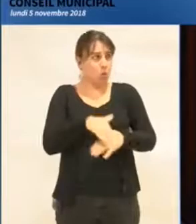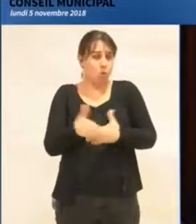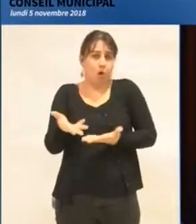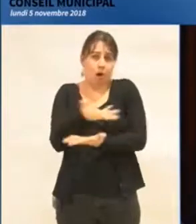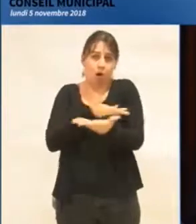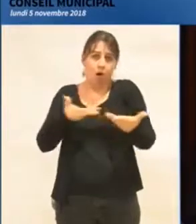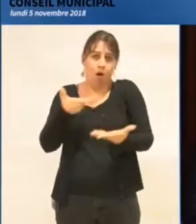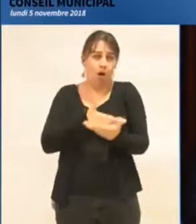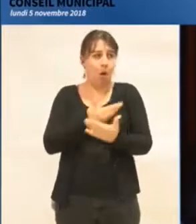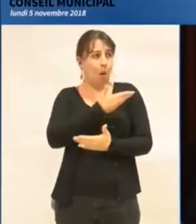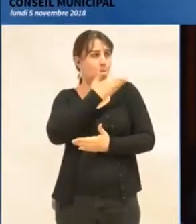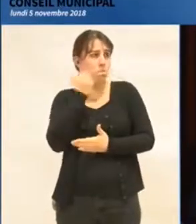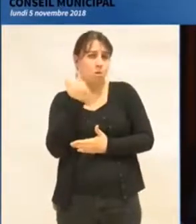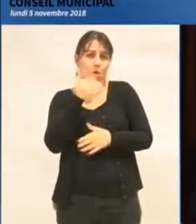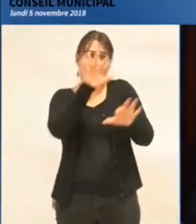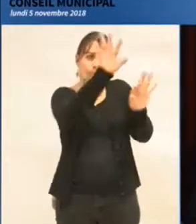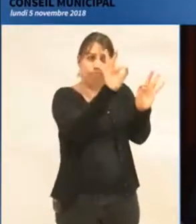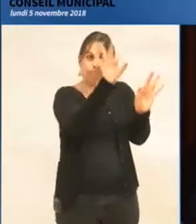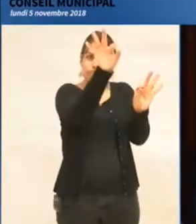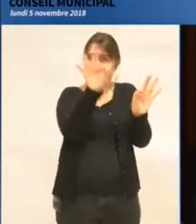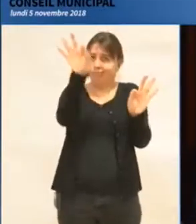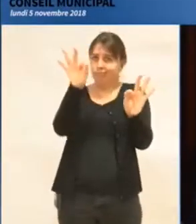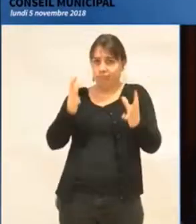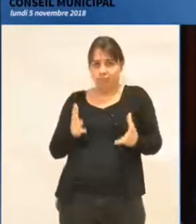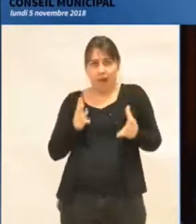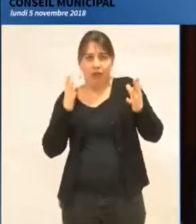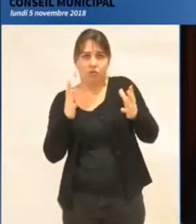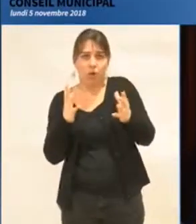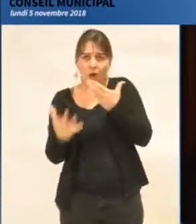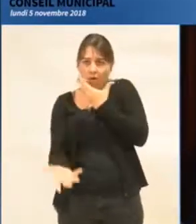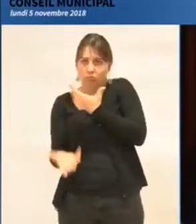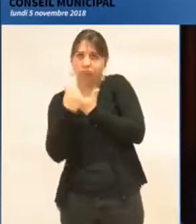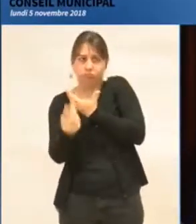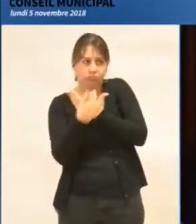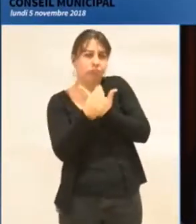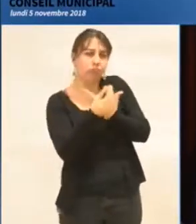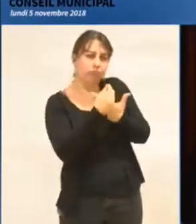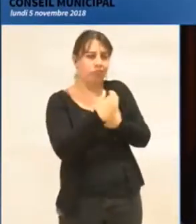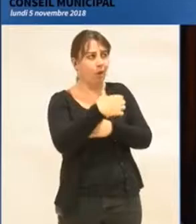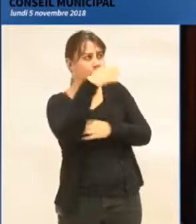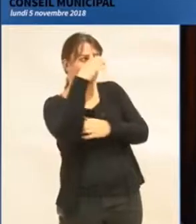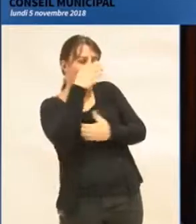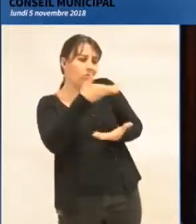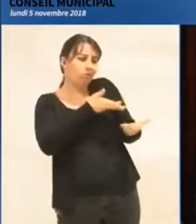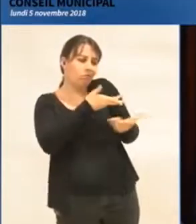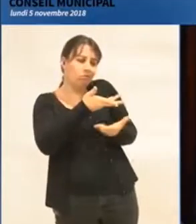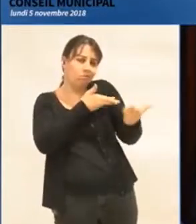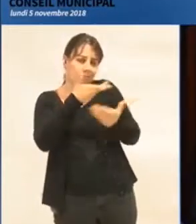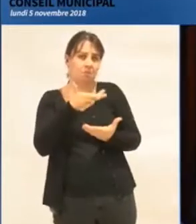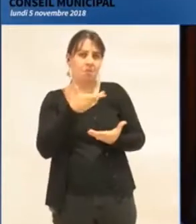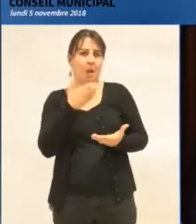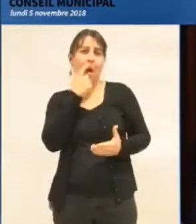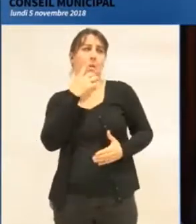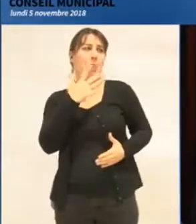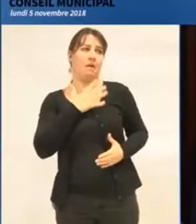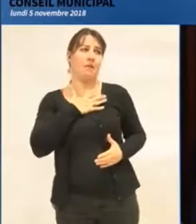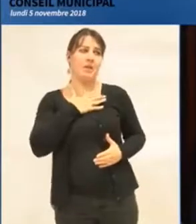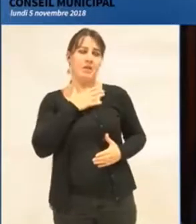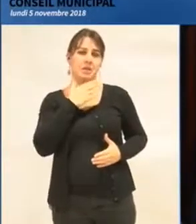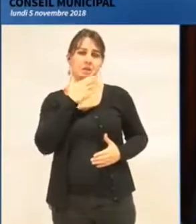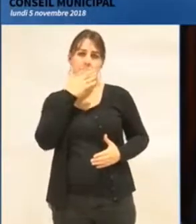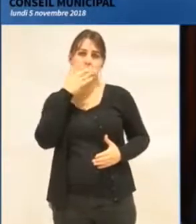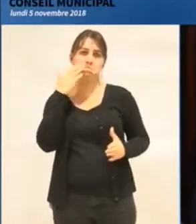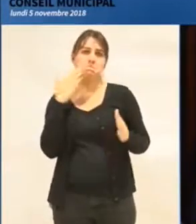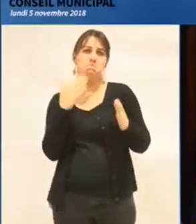Entendre l'ensemble des acteurs, ceux qui sont mobilisés sur cette question, auraient été plus que bienvenus. C'est donc